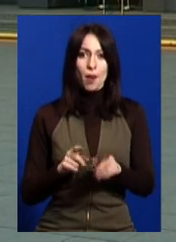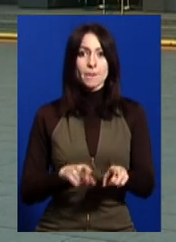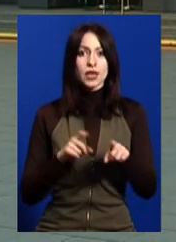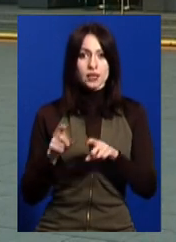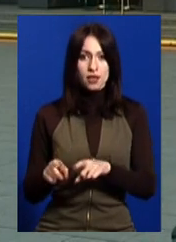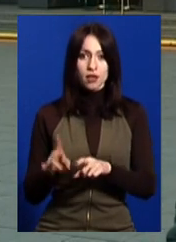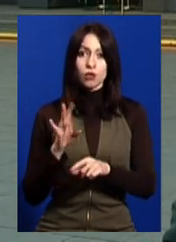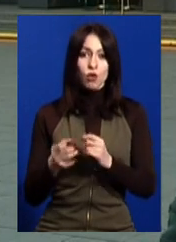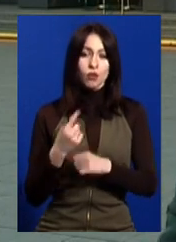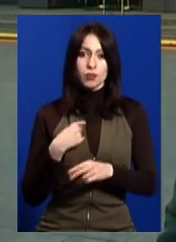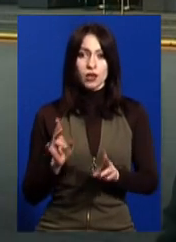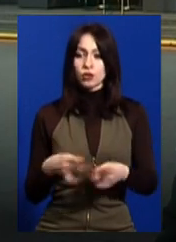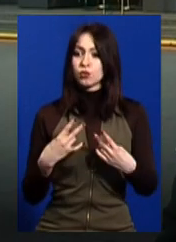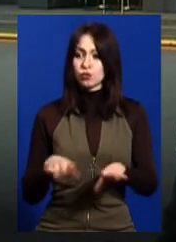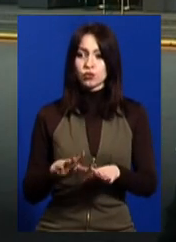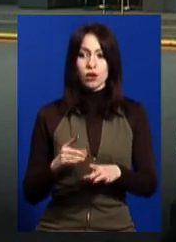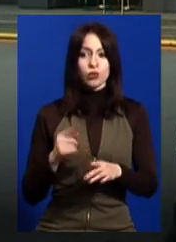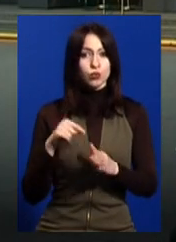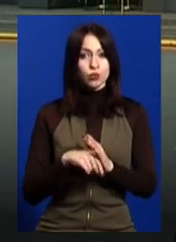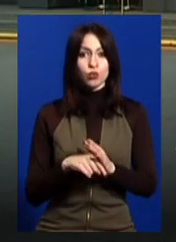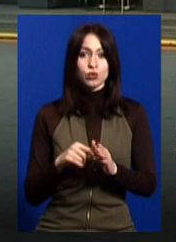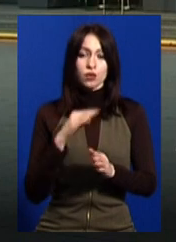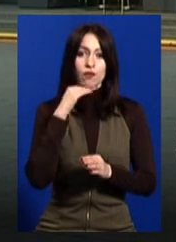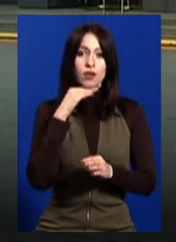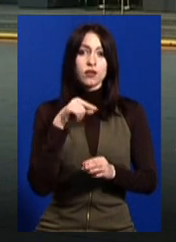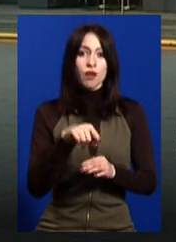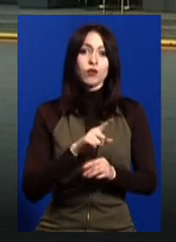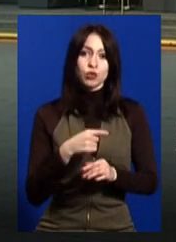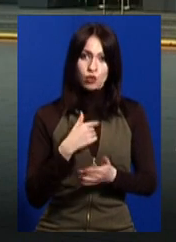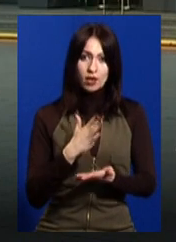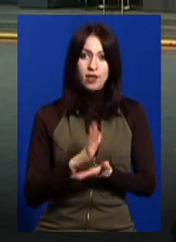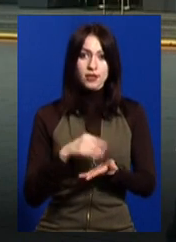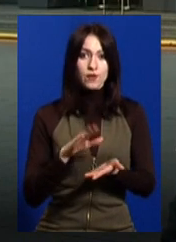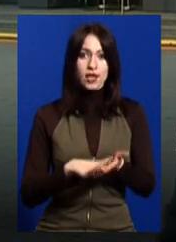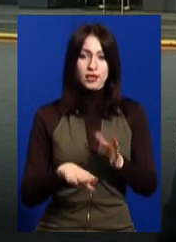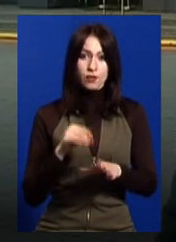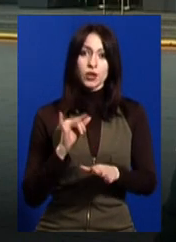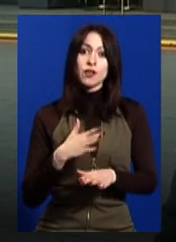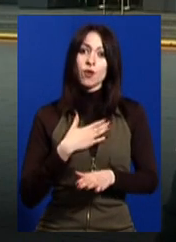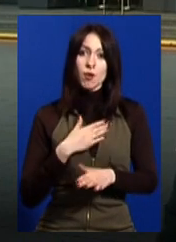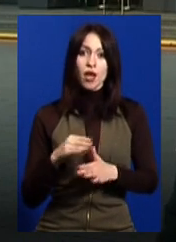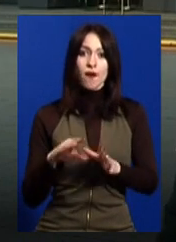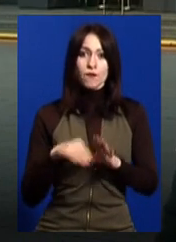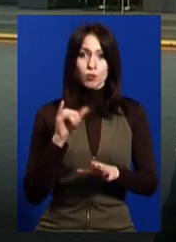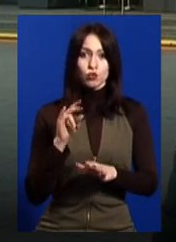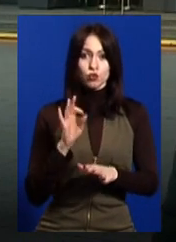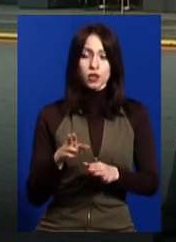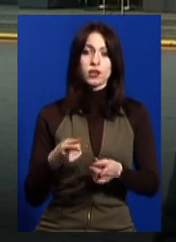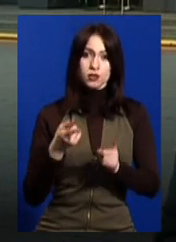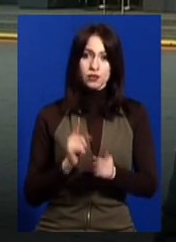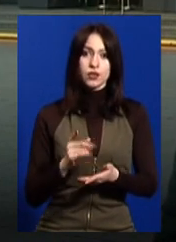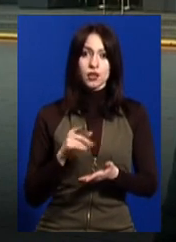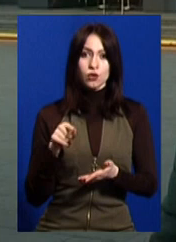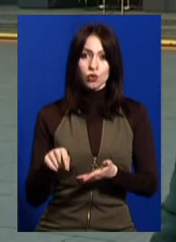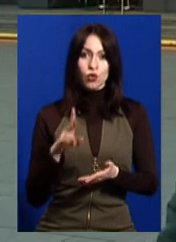переселенця, але вона мені не знадобилась. Тобто достатньо було того, що я є в реєстрі виборців і моя виборча дільниця дійсно